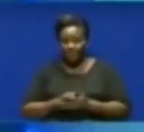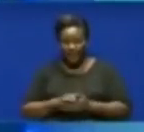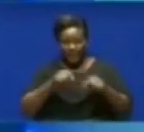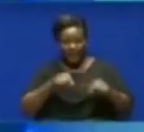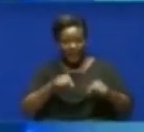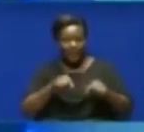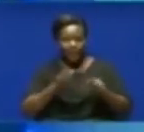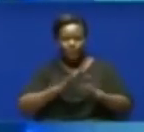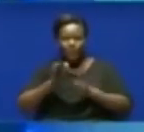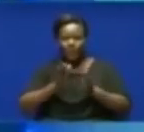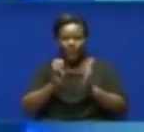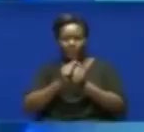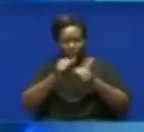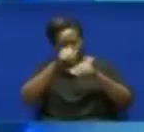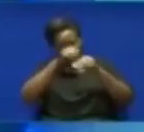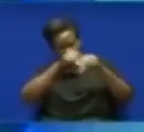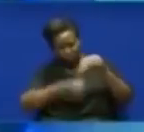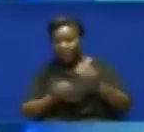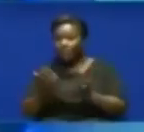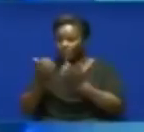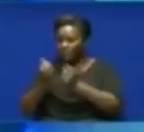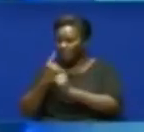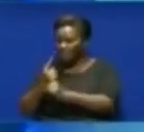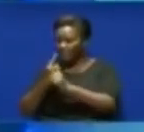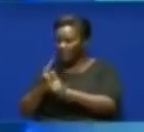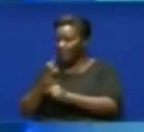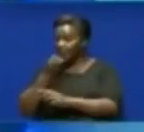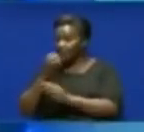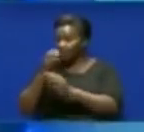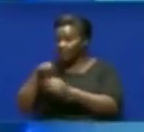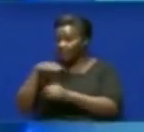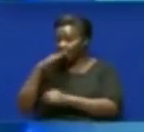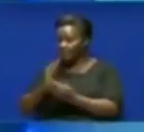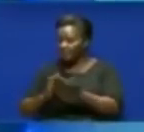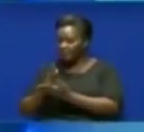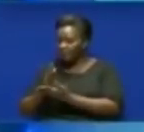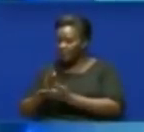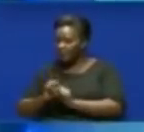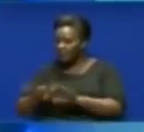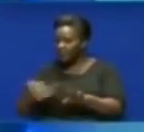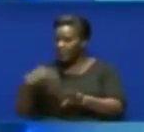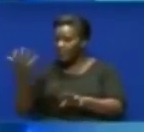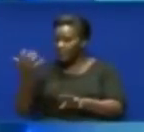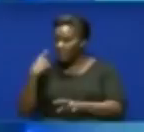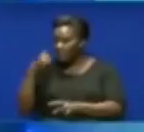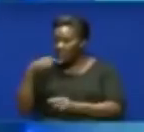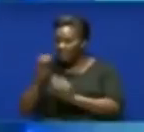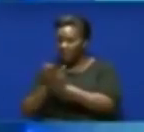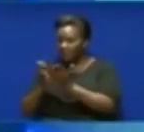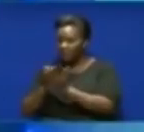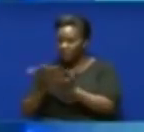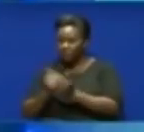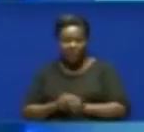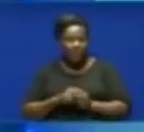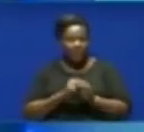kina. Unaweza pia kutufuatilia taarifa hii ya habari kupitia mitandao yetu ya kijamii ya Facebook, Instagram na Twitter